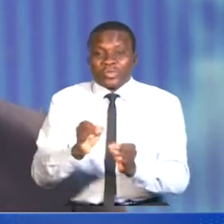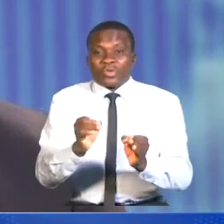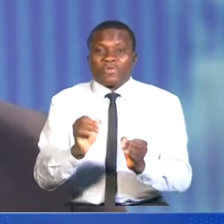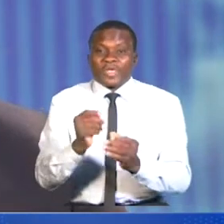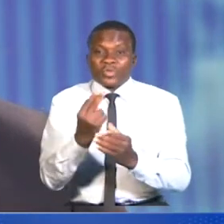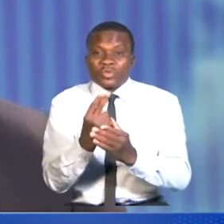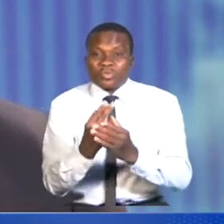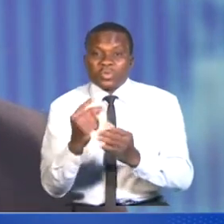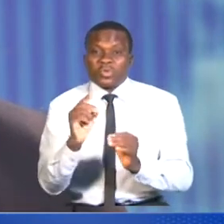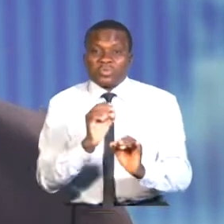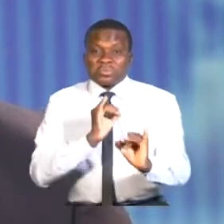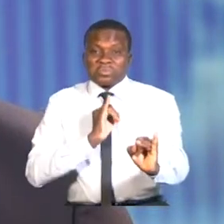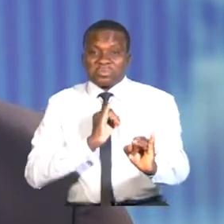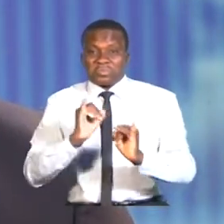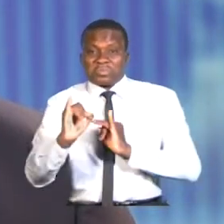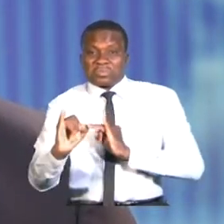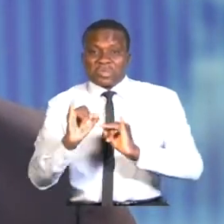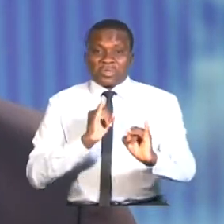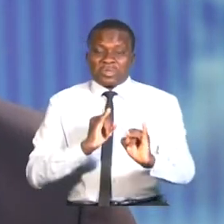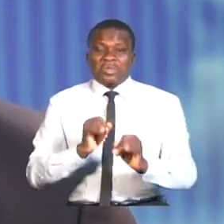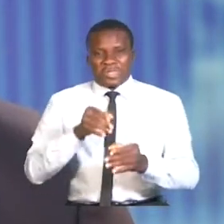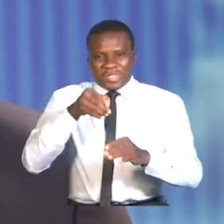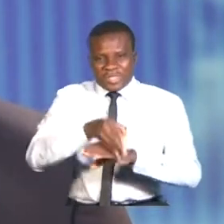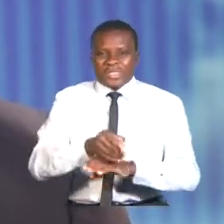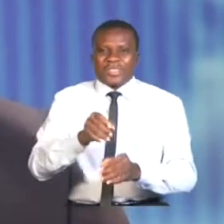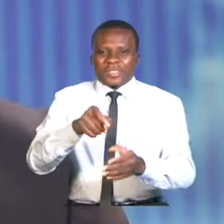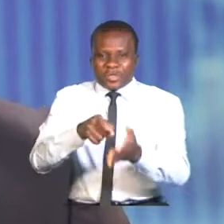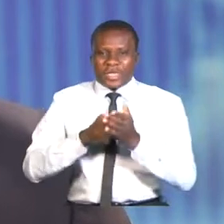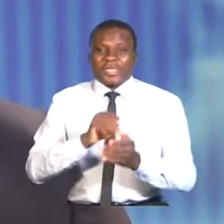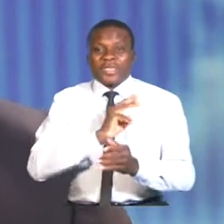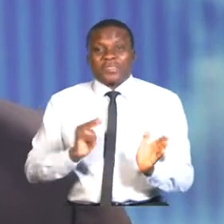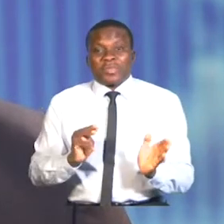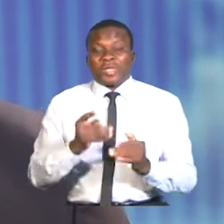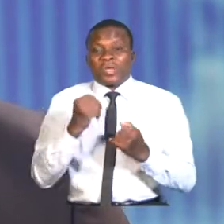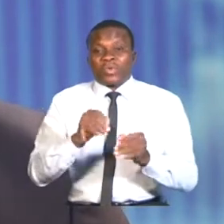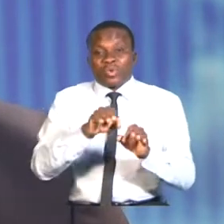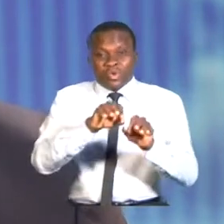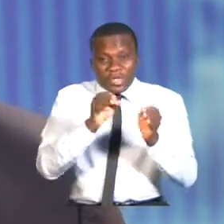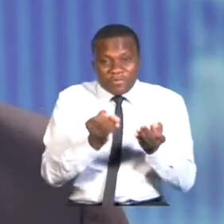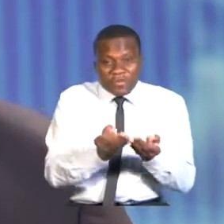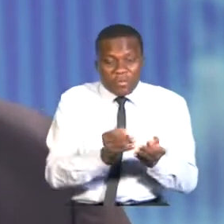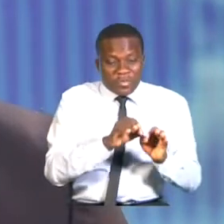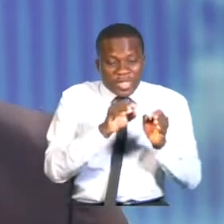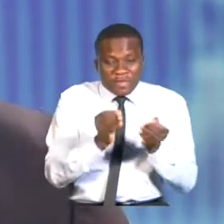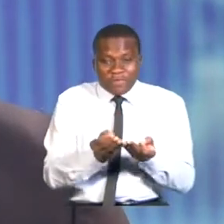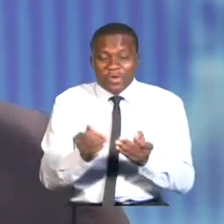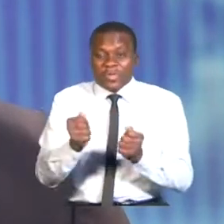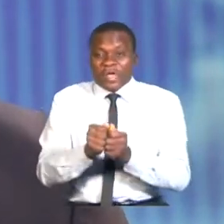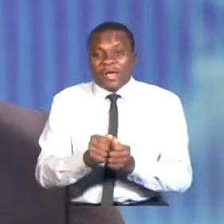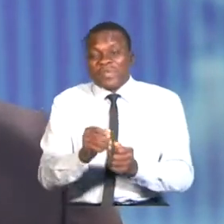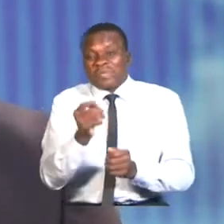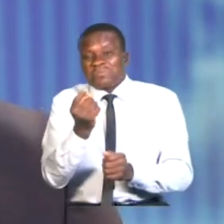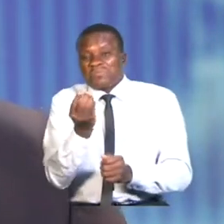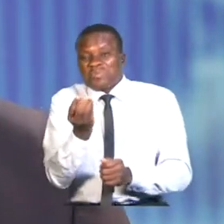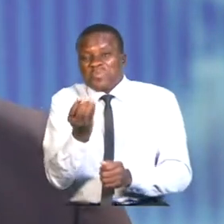solitaire exige qu'on les qu'on les élises ma ou bien des gens formment et sa coquine avec une